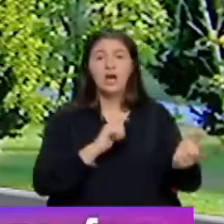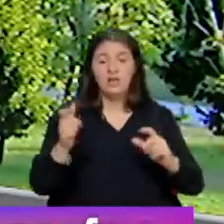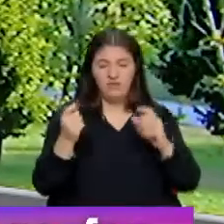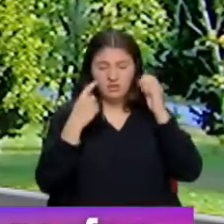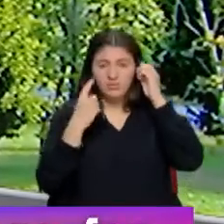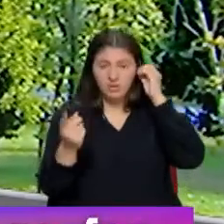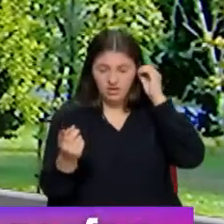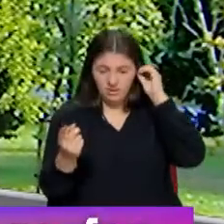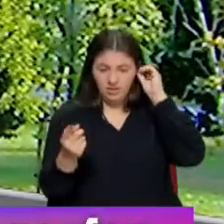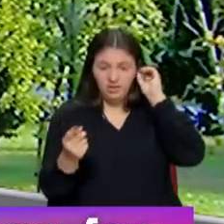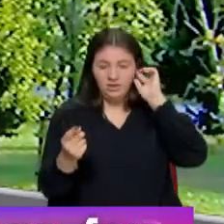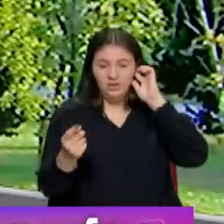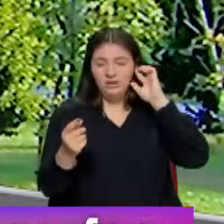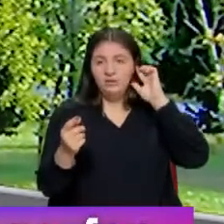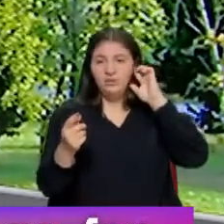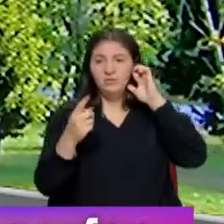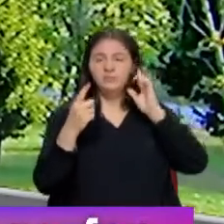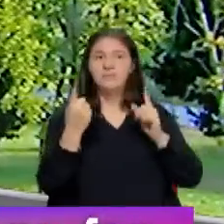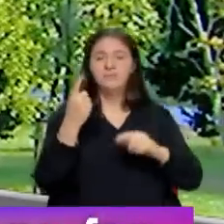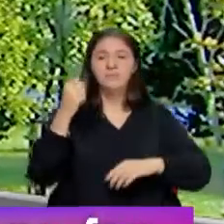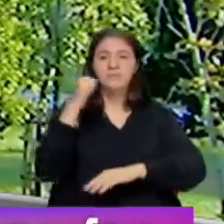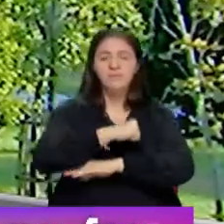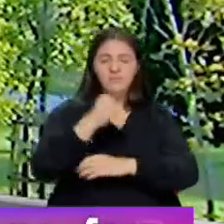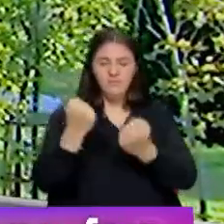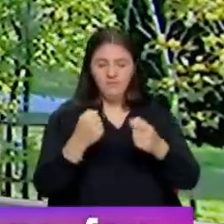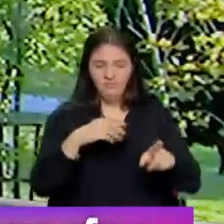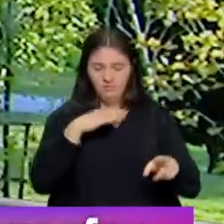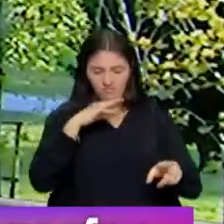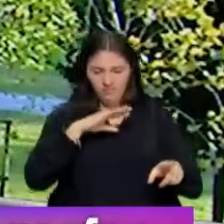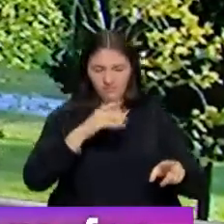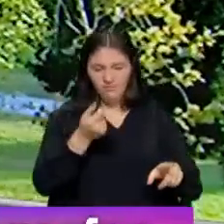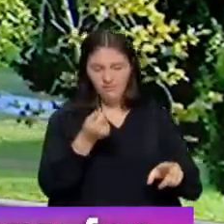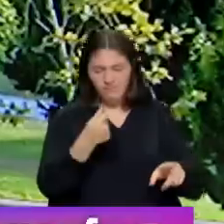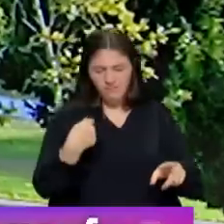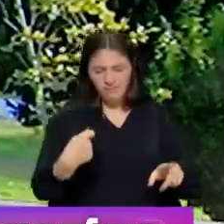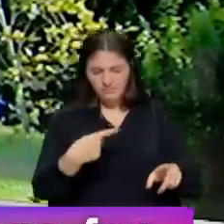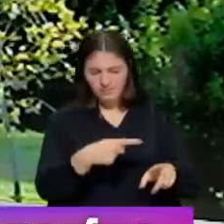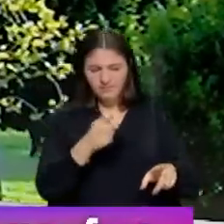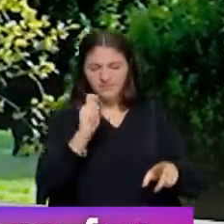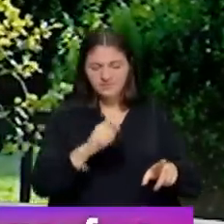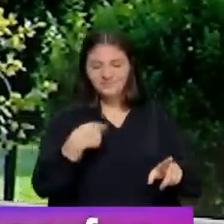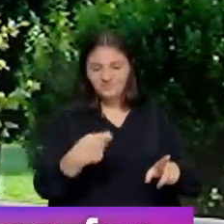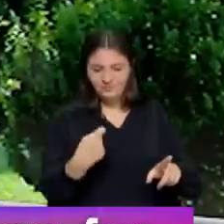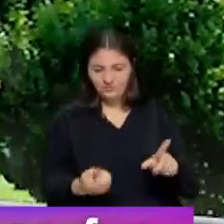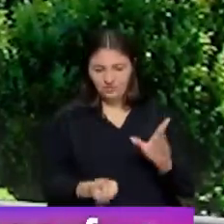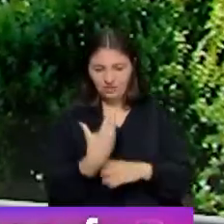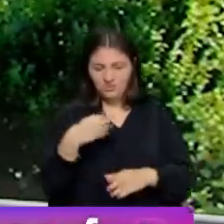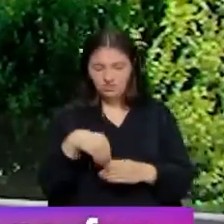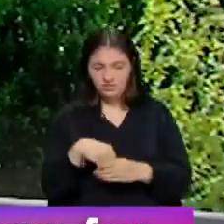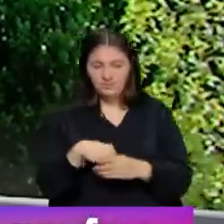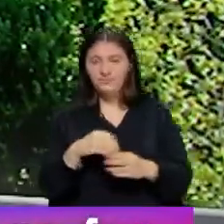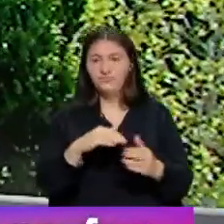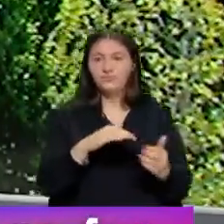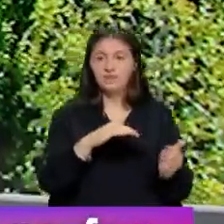fiyatlarına bakalım bir nakliye aracı ne kadarlık masraf yapıyor O yaptığı masrafı çıkartmak için